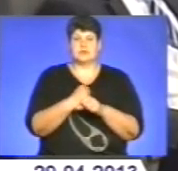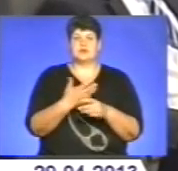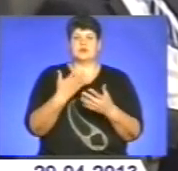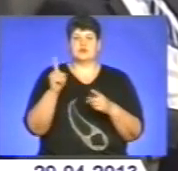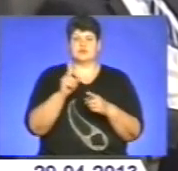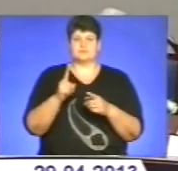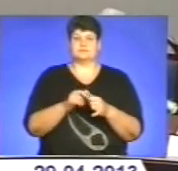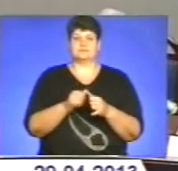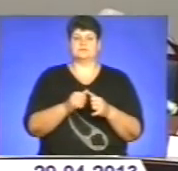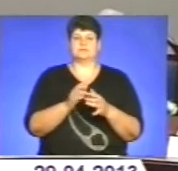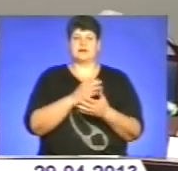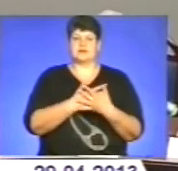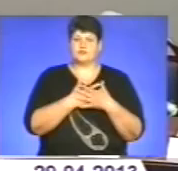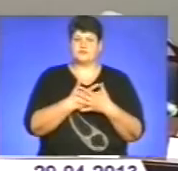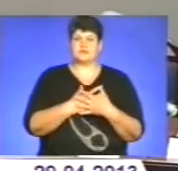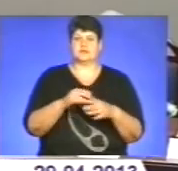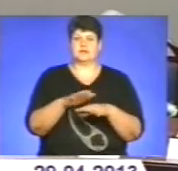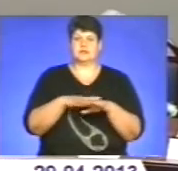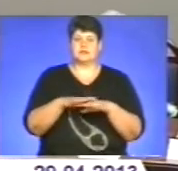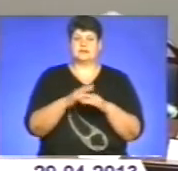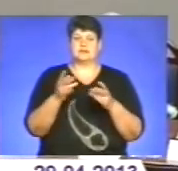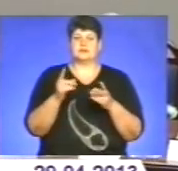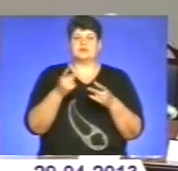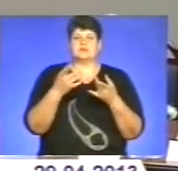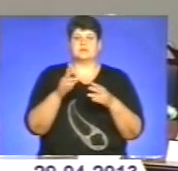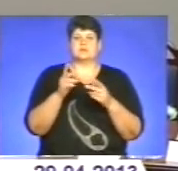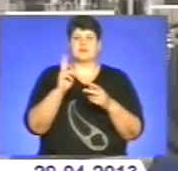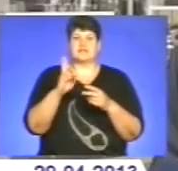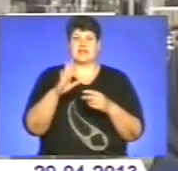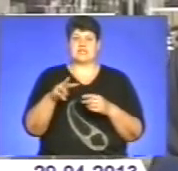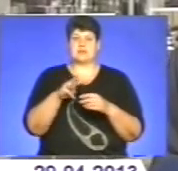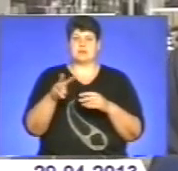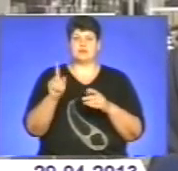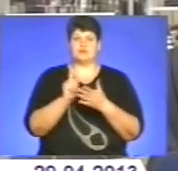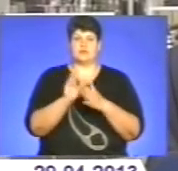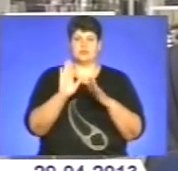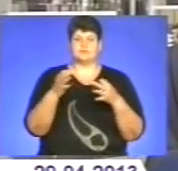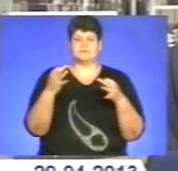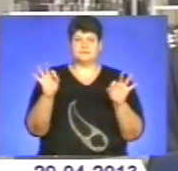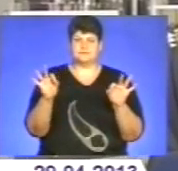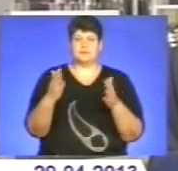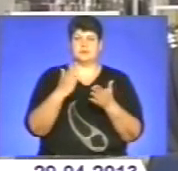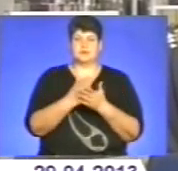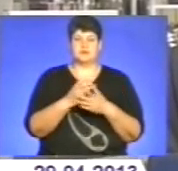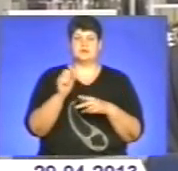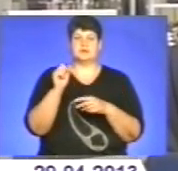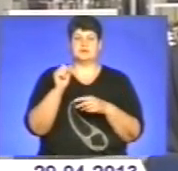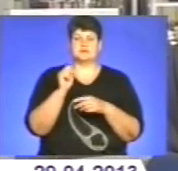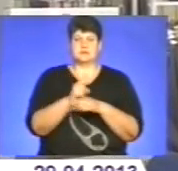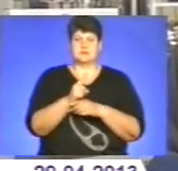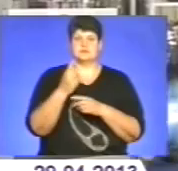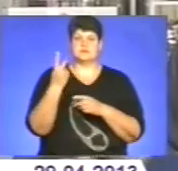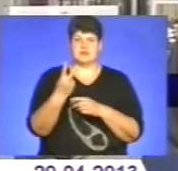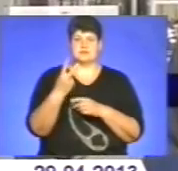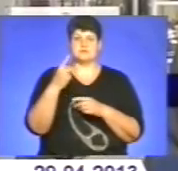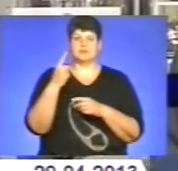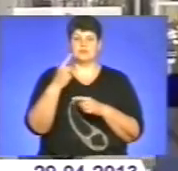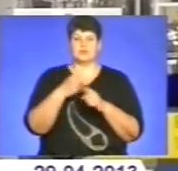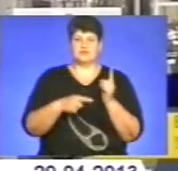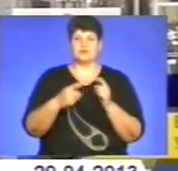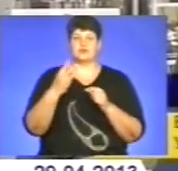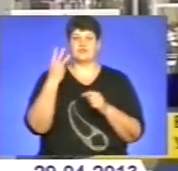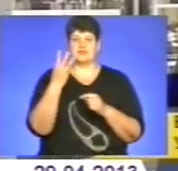кардинальні дії уряду. Квадратні метри мають стати доступними. Стоїть завдання 2,5-3 рази негайно збільшити